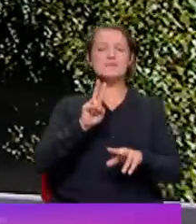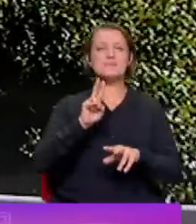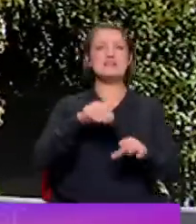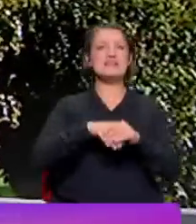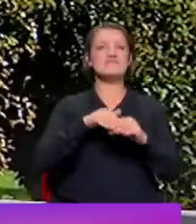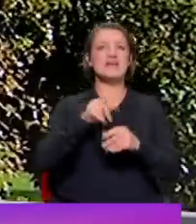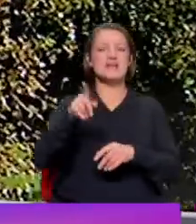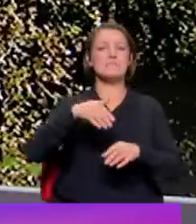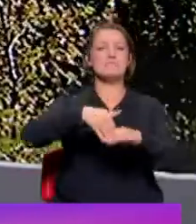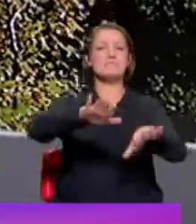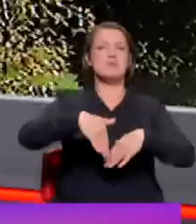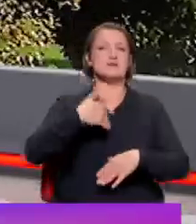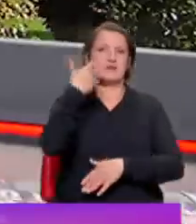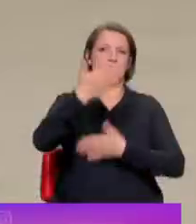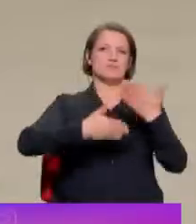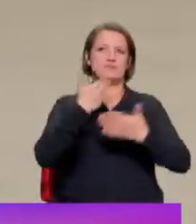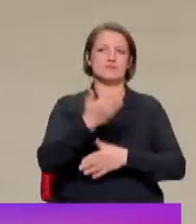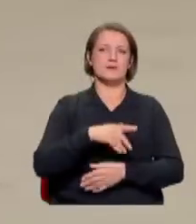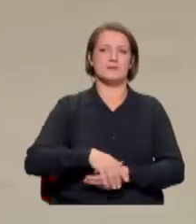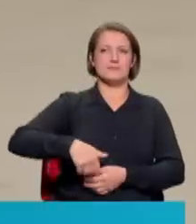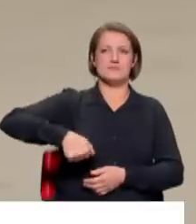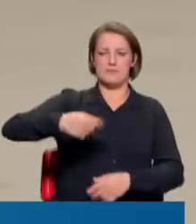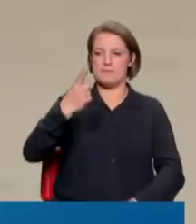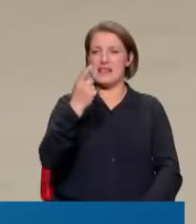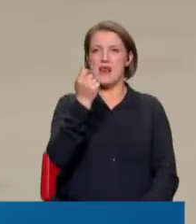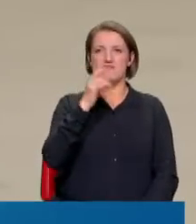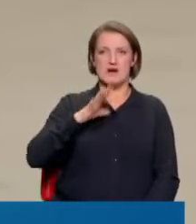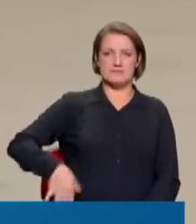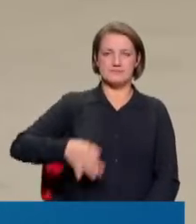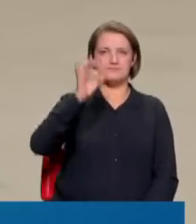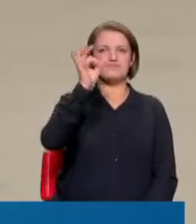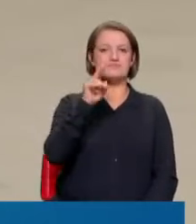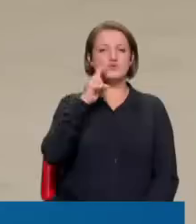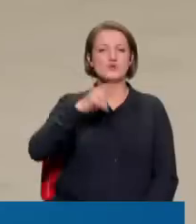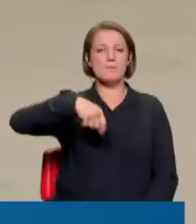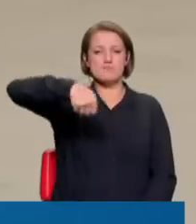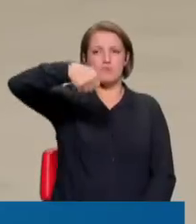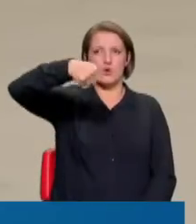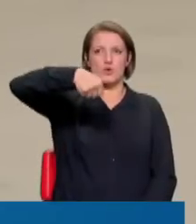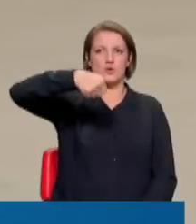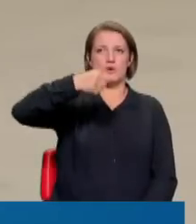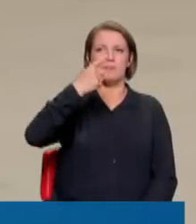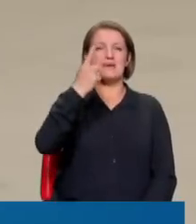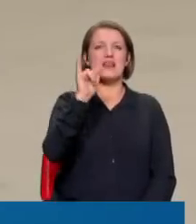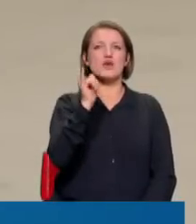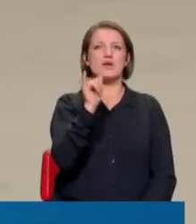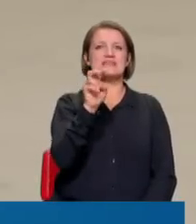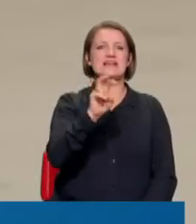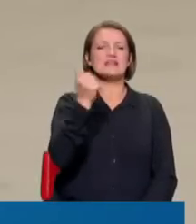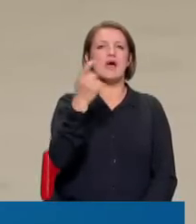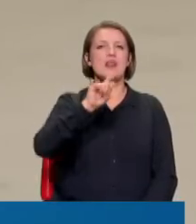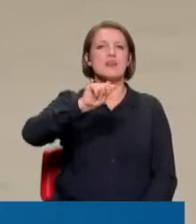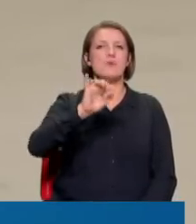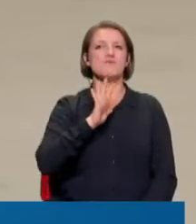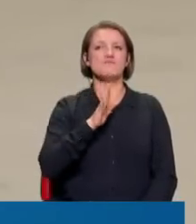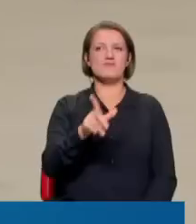bakın nasıl taşıdı Cem 1 lira var biracık Var biracık Bu gördüğünüz poşet tam 1 kilo 8 tane limon